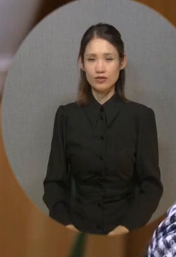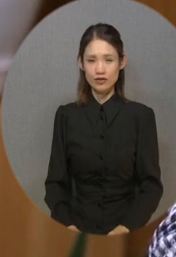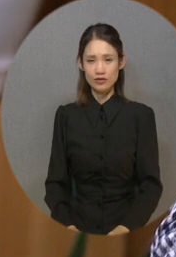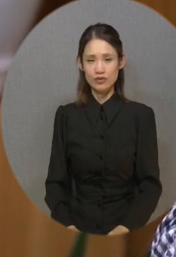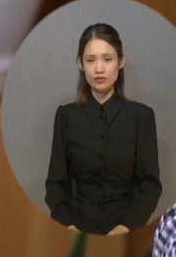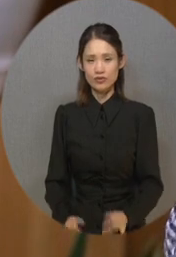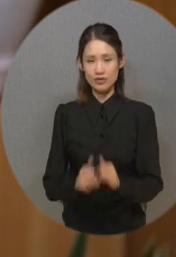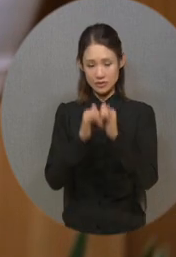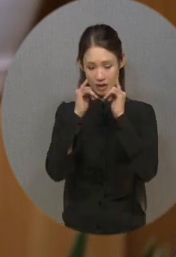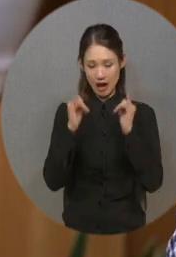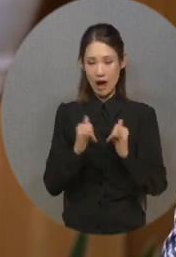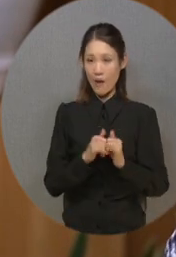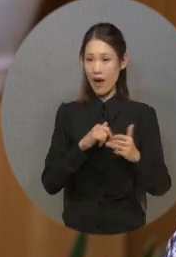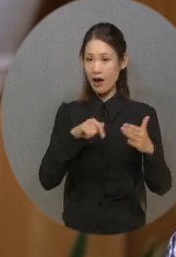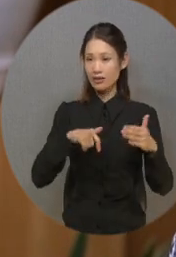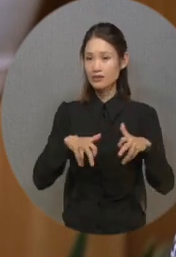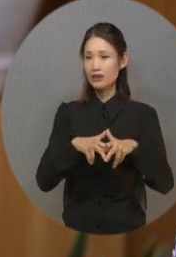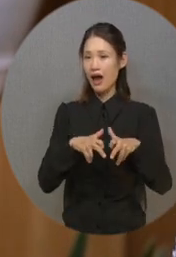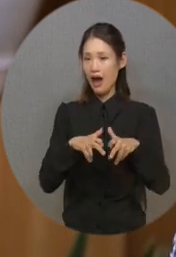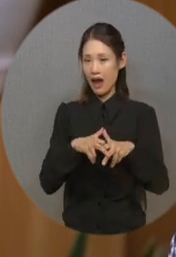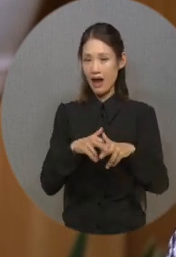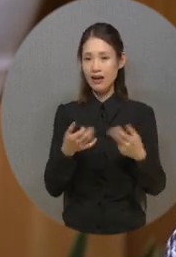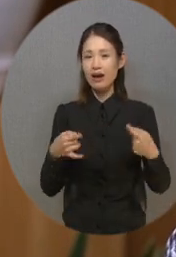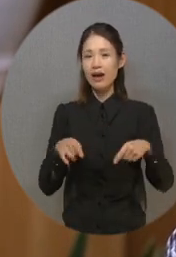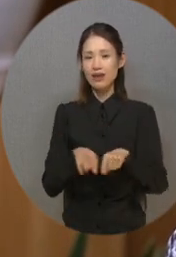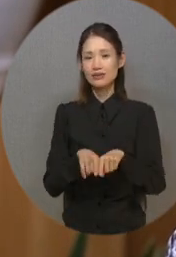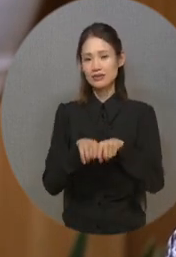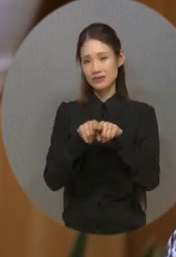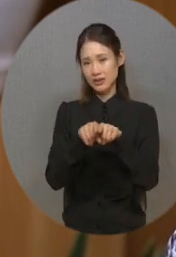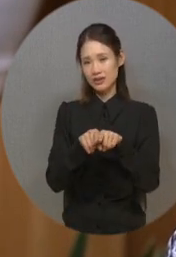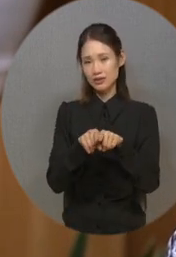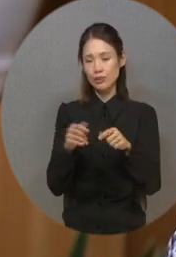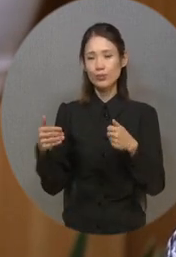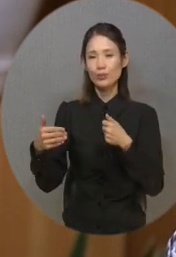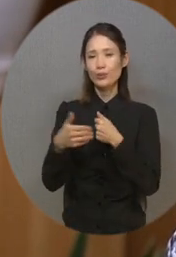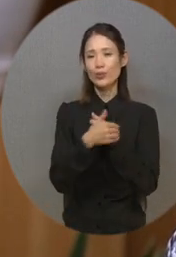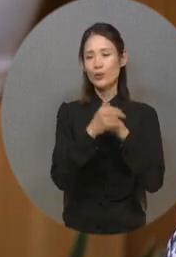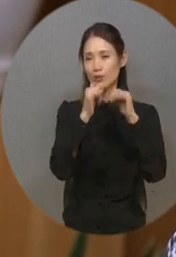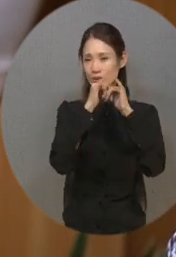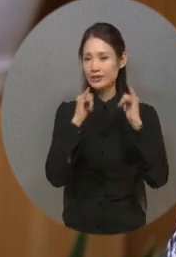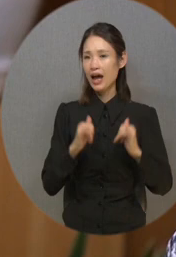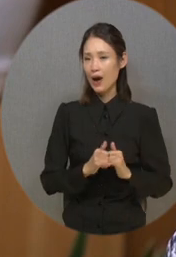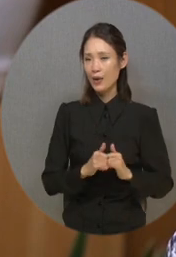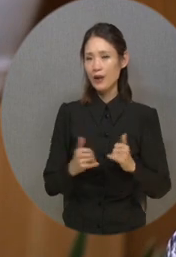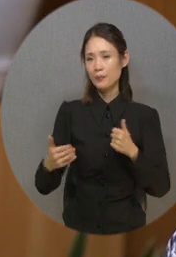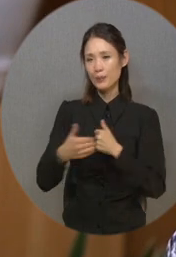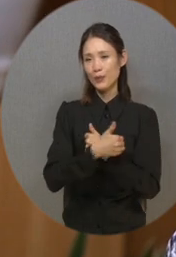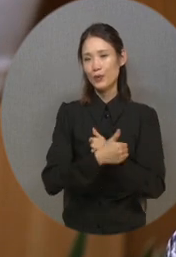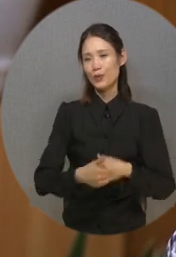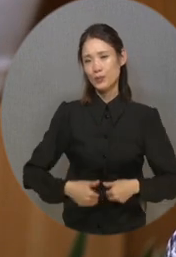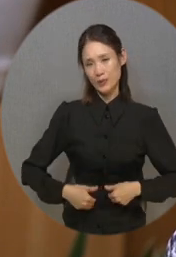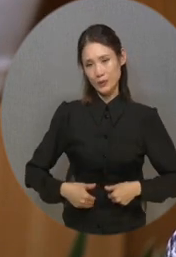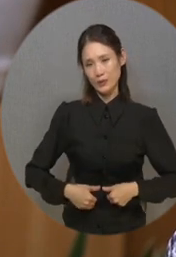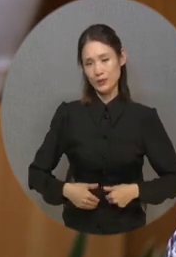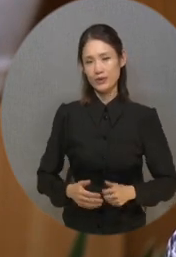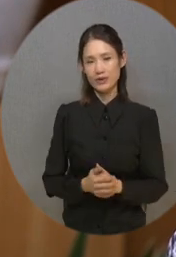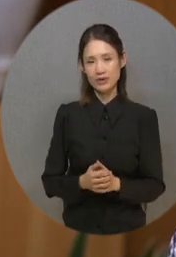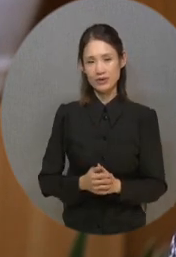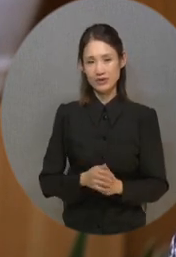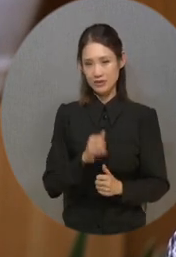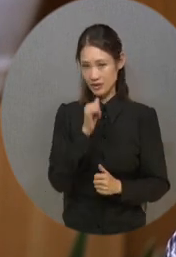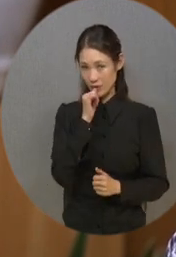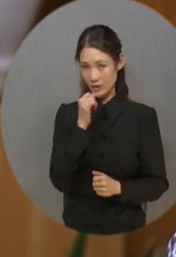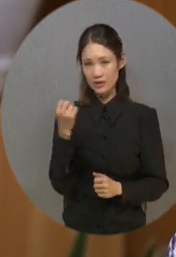사회는 장애인과 같이 가는 포용 사회로 가야 된다고 네, 생각을 네, 하거든요. 네, 네. 그런 의미에서는 절대 이타시